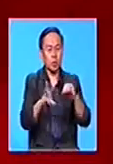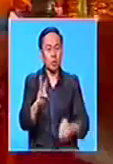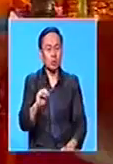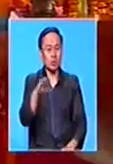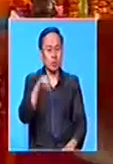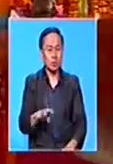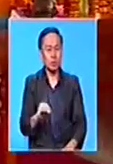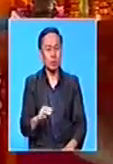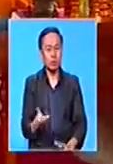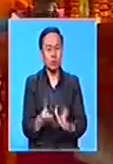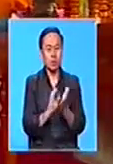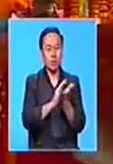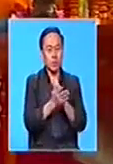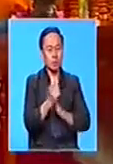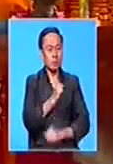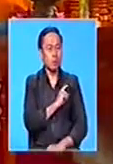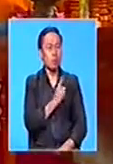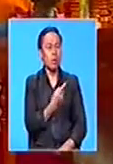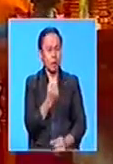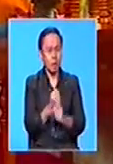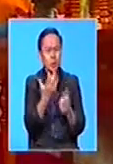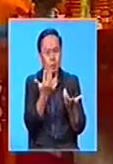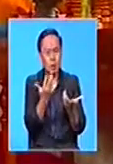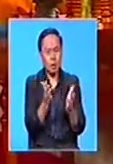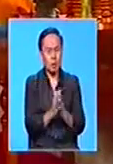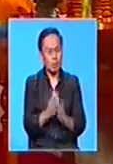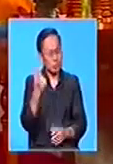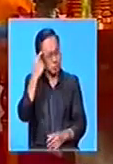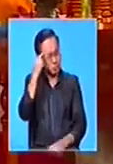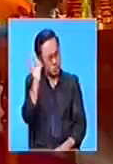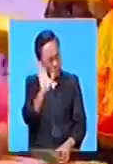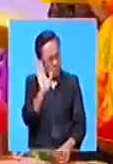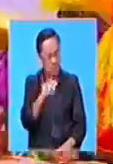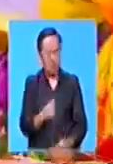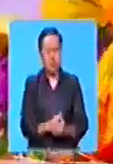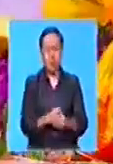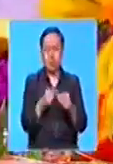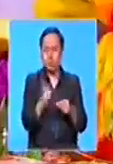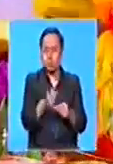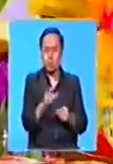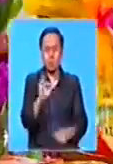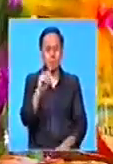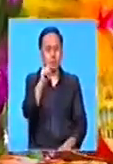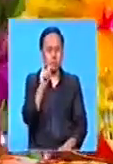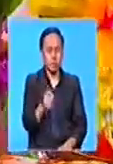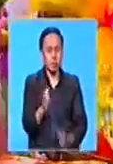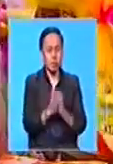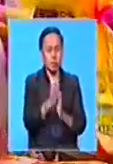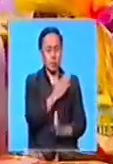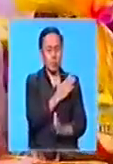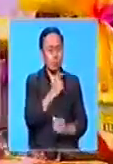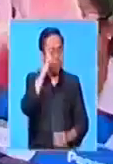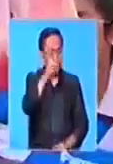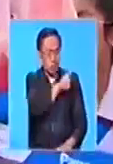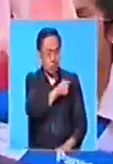40อะไรก็เรื่องไงในภายใต้ของศาสนาพุทธอย่างเดียวผมไม่ใช่อ่ะนะนะครับพระบาทหัวทรงรับสั่งไว้แล้วว่